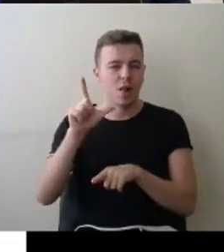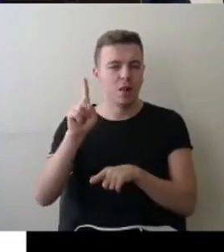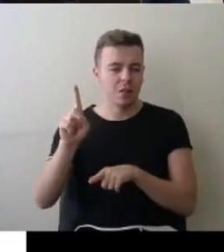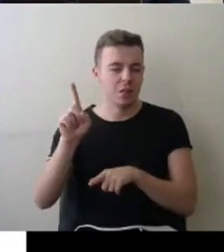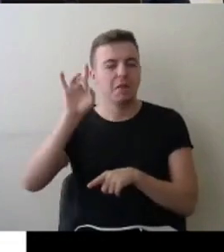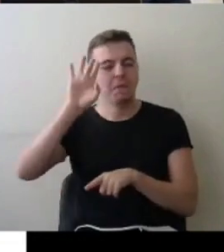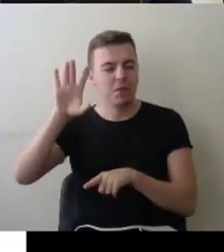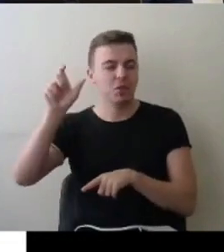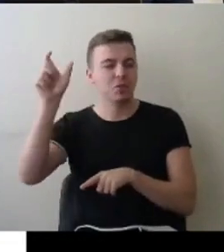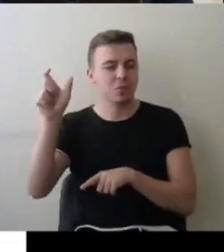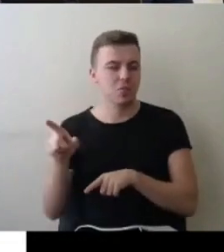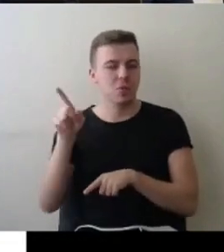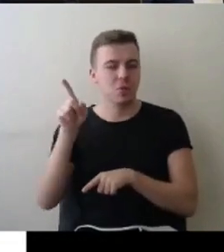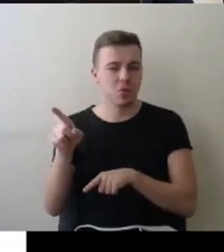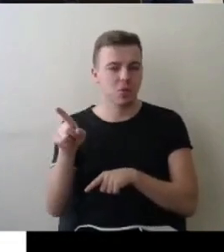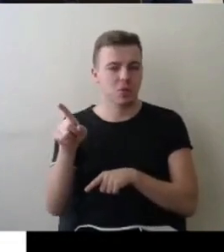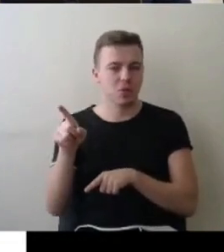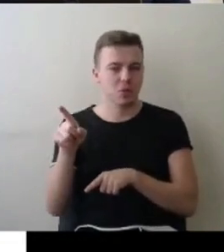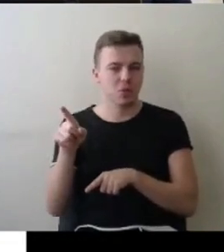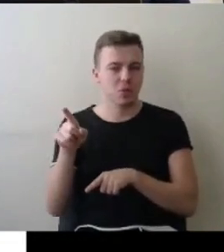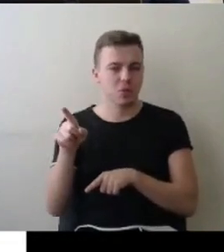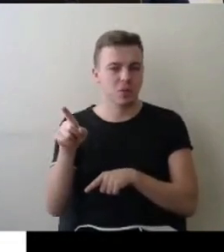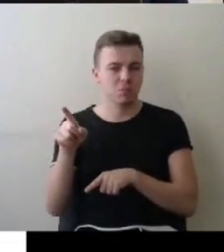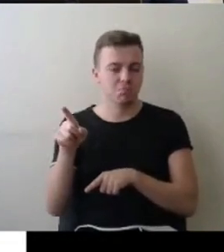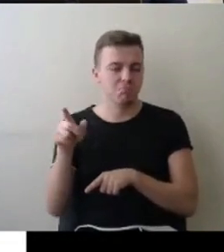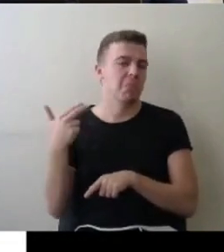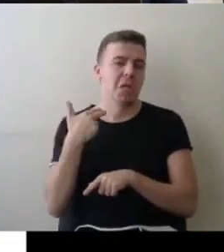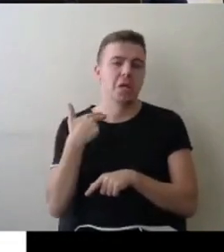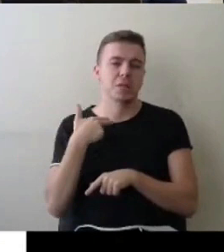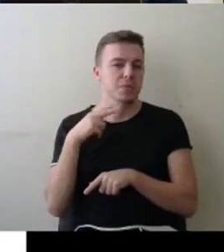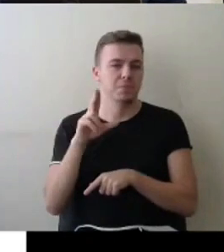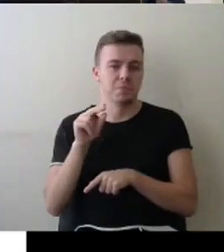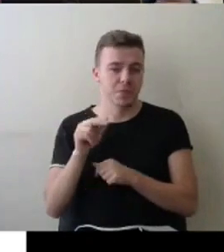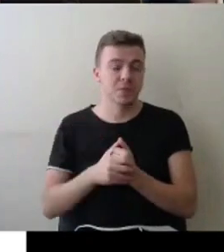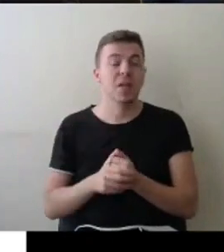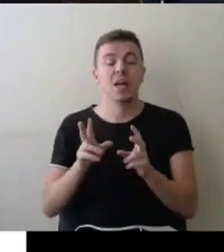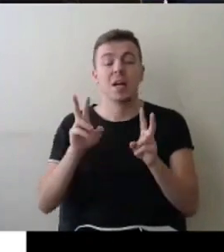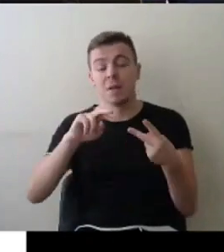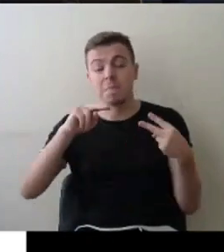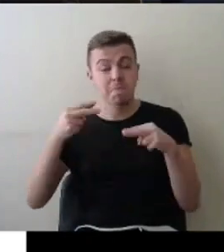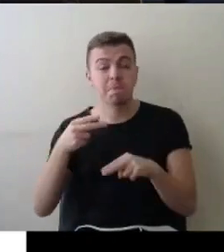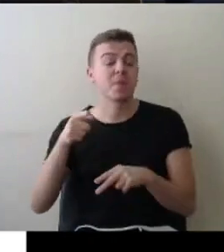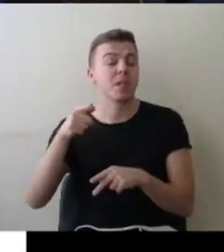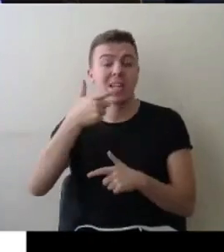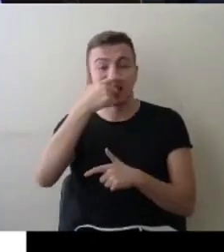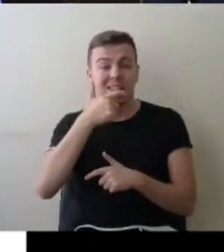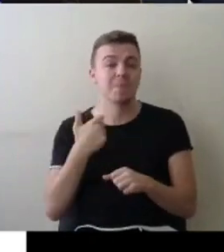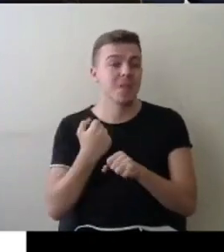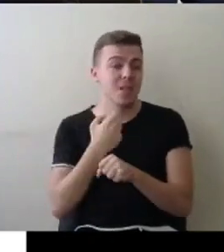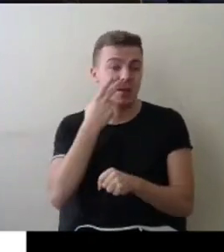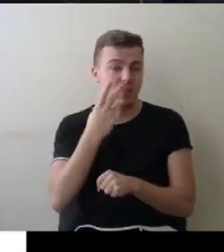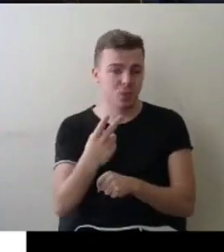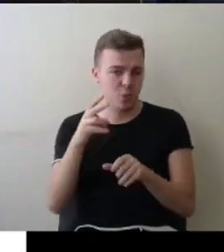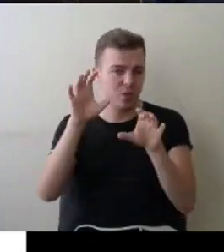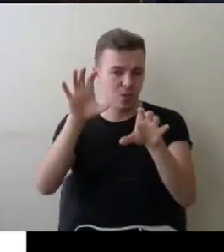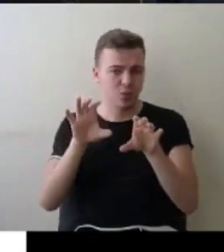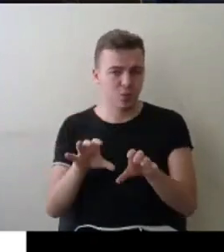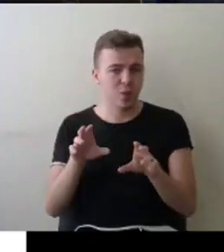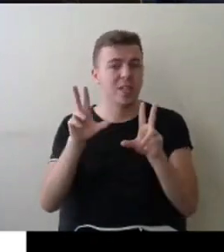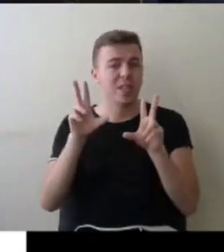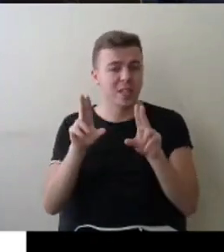rights seriously, taking constitution seriously, rimtai žiūrėkim į konstituciją, pažiūrėkim dabartinį